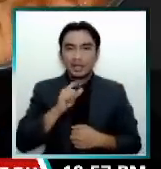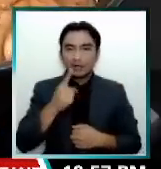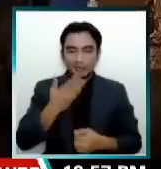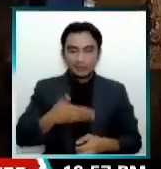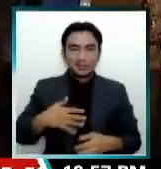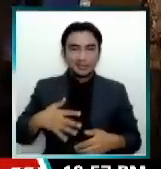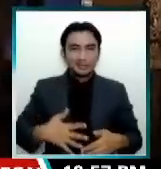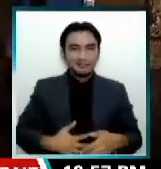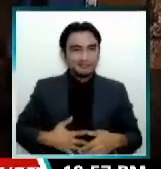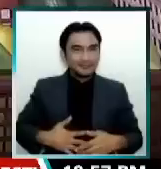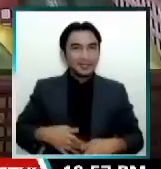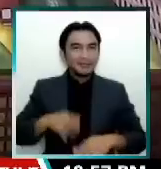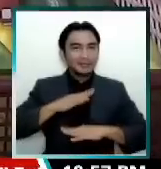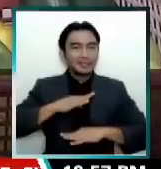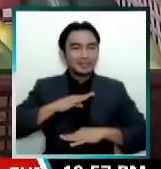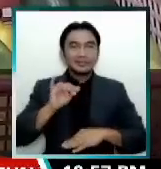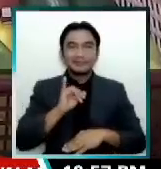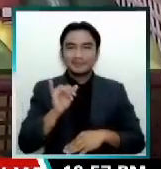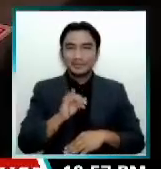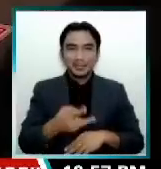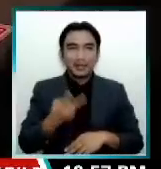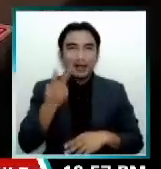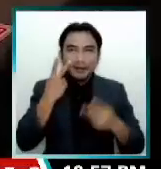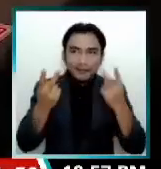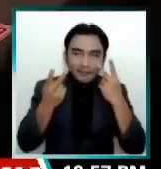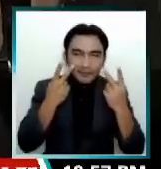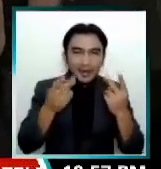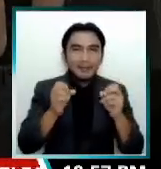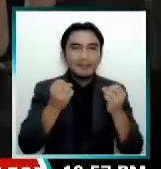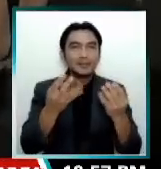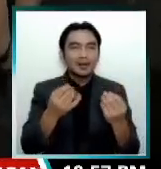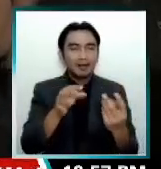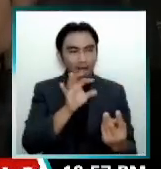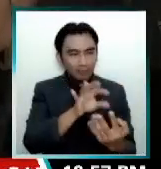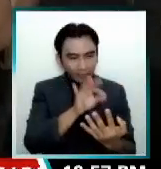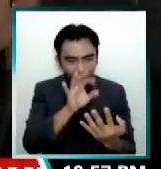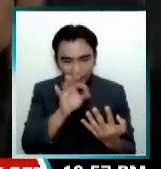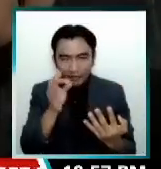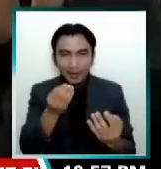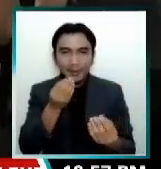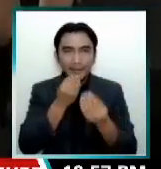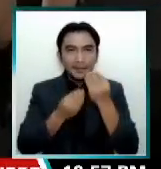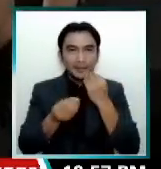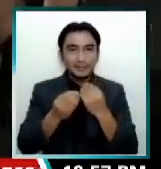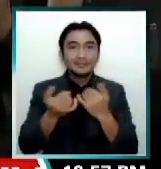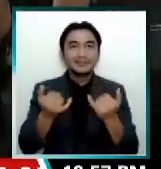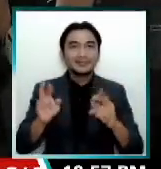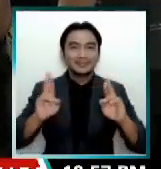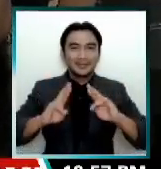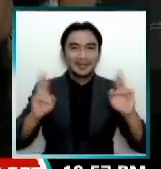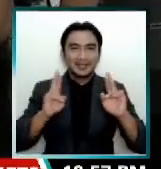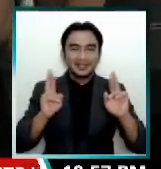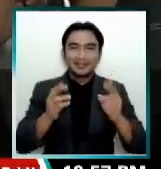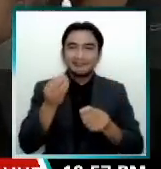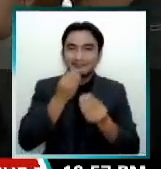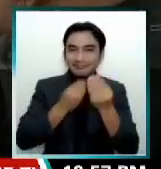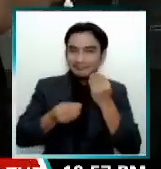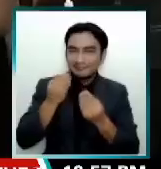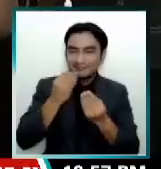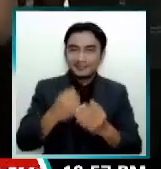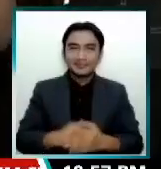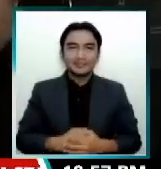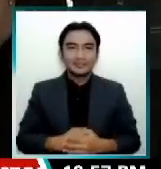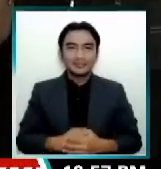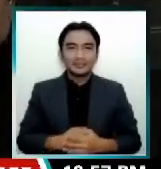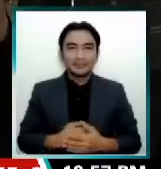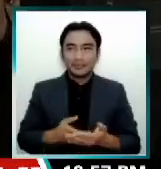ang iyong mata sa dami ng mga pagpipili ang pagkain. Kaya naman tara, simulan na natin ang food trip. First stop, itong Korean street